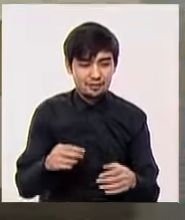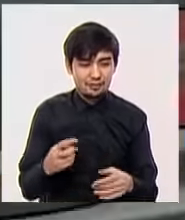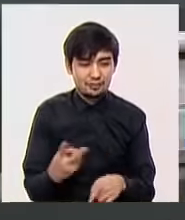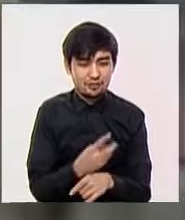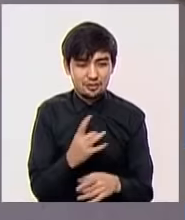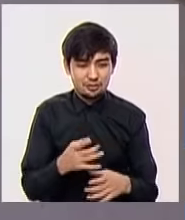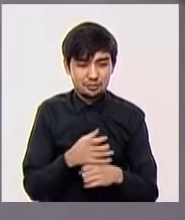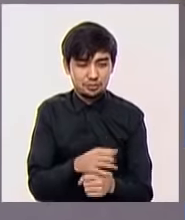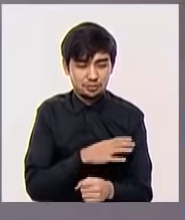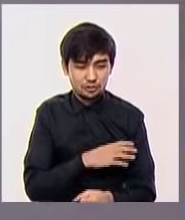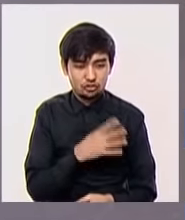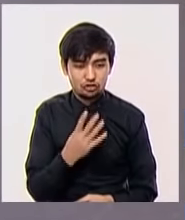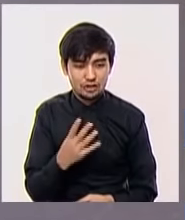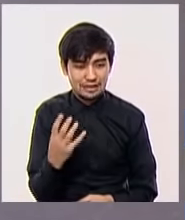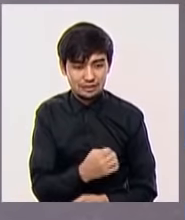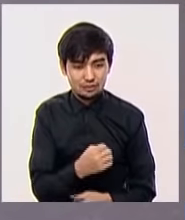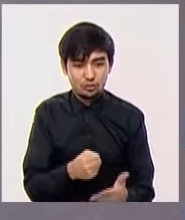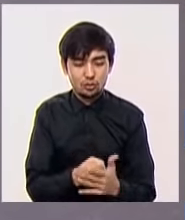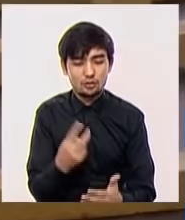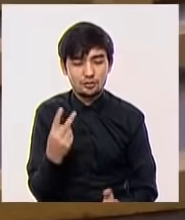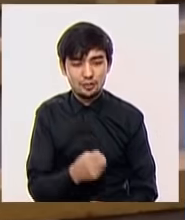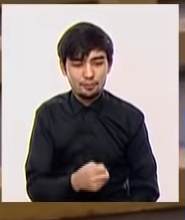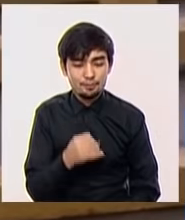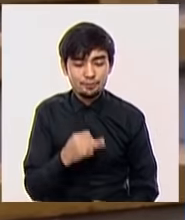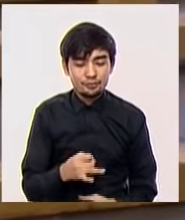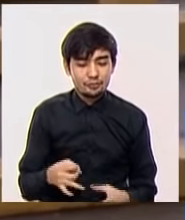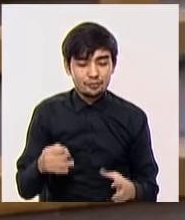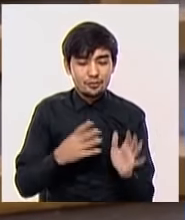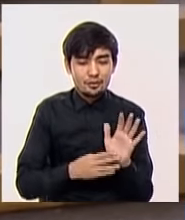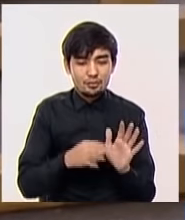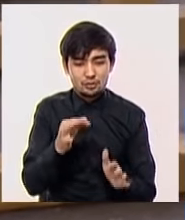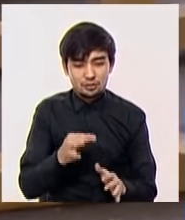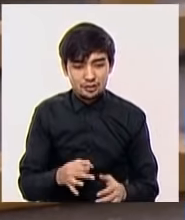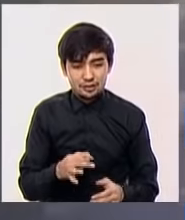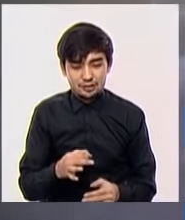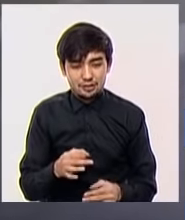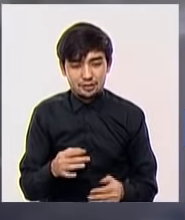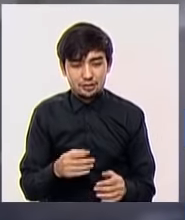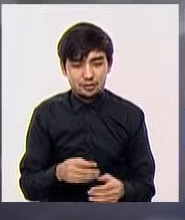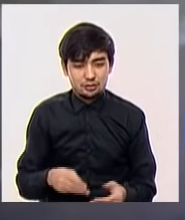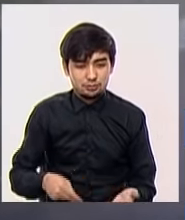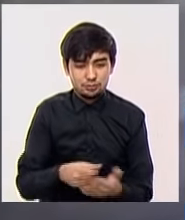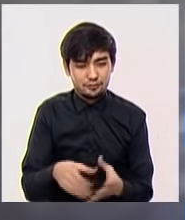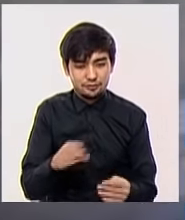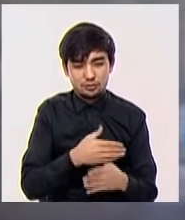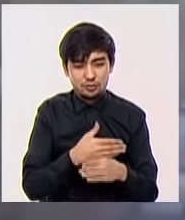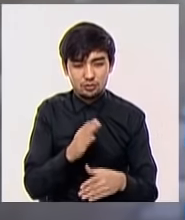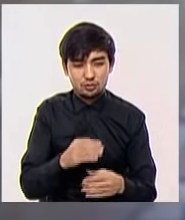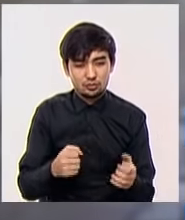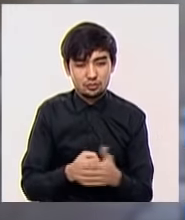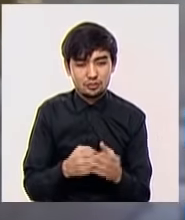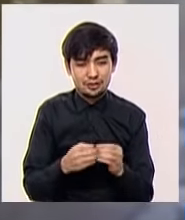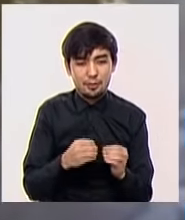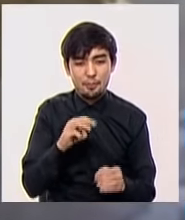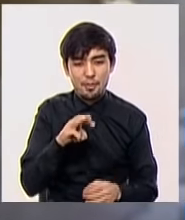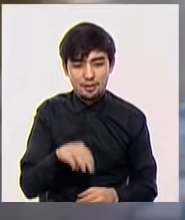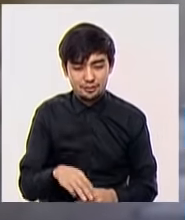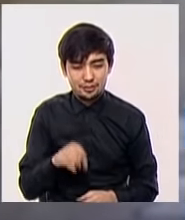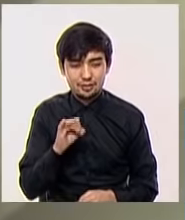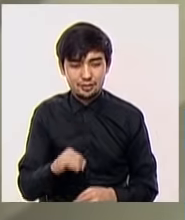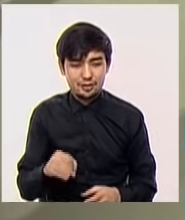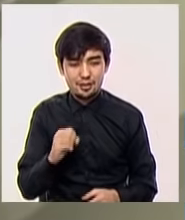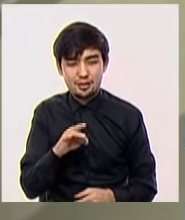четырех недель до 2 а по 90 процентов заявок возместят ущерб уже к десятому марта пообещала ким также ерболат досаев